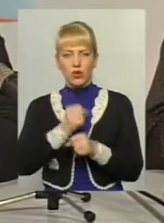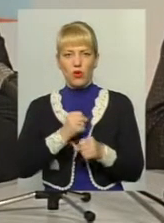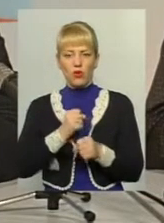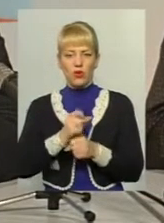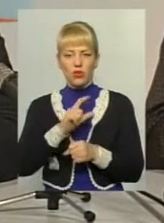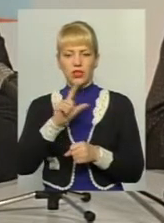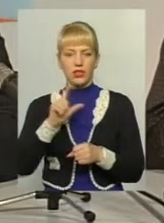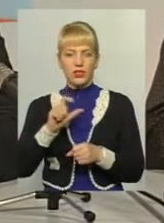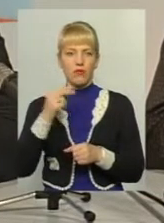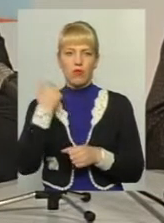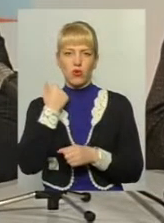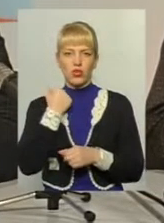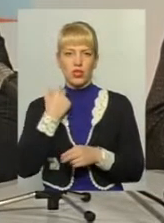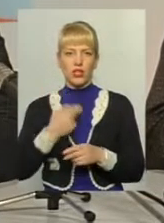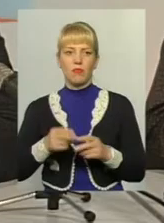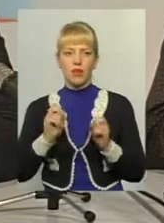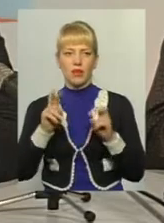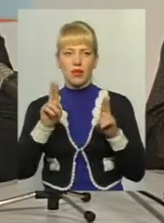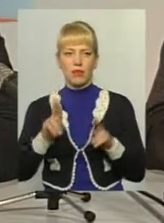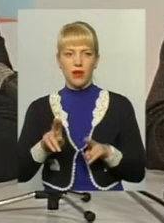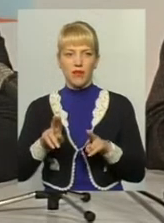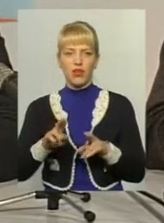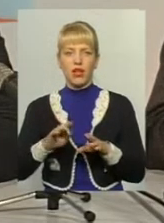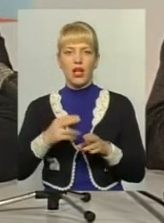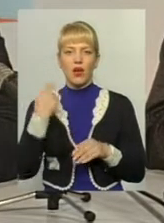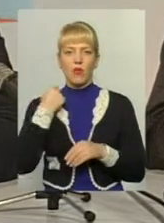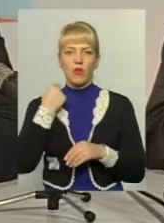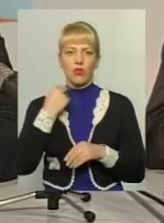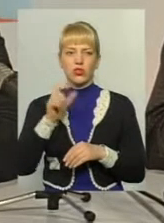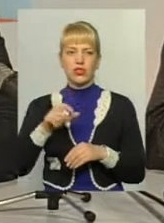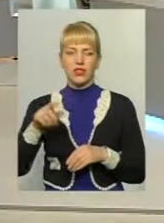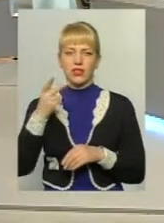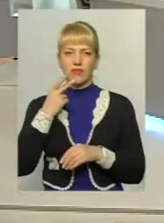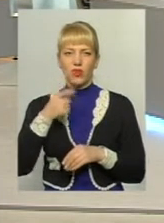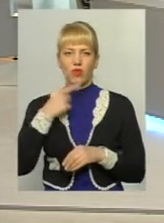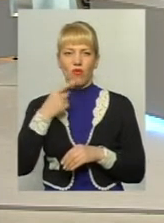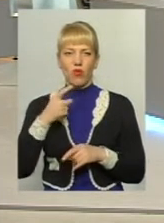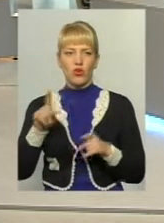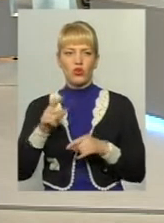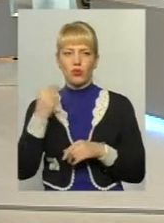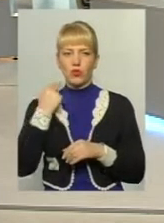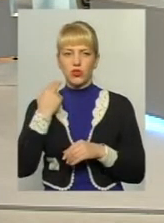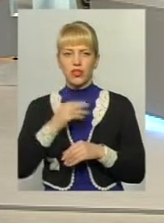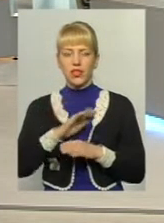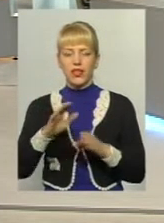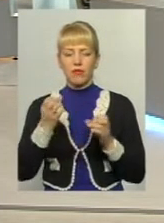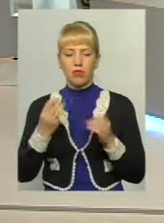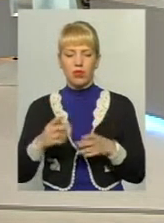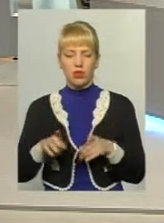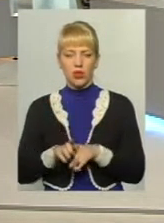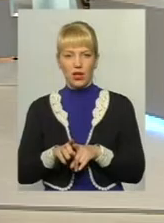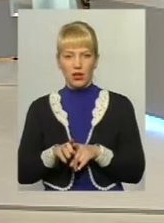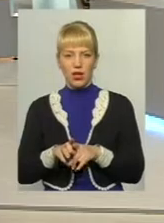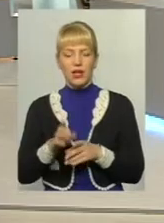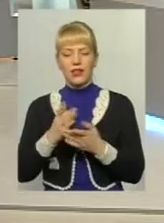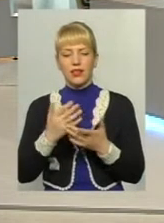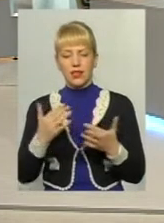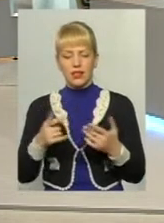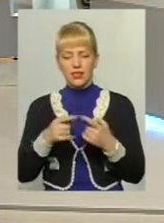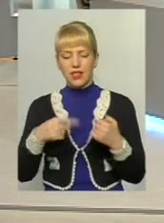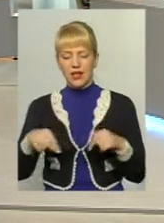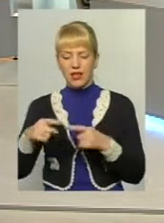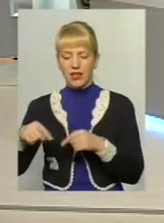ОСББ. Обирається правління з представників співвласників, які мають вирішувати там поточні питання, в